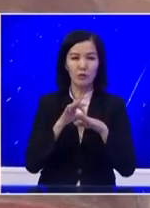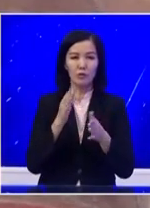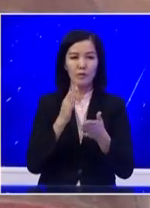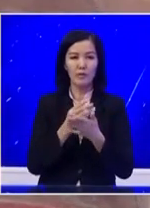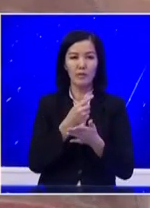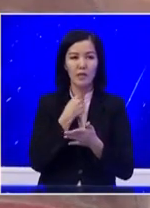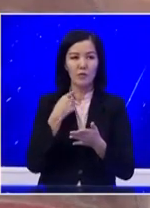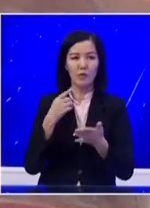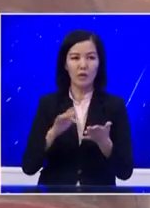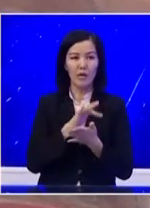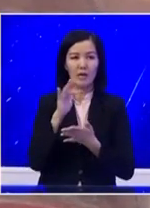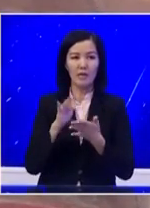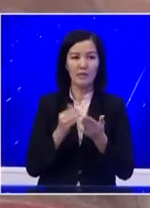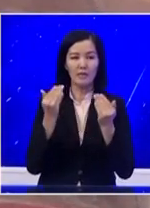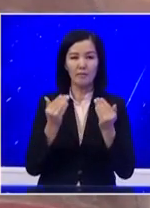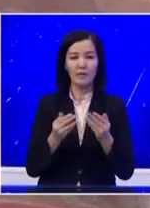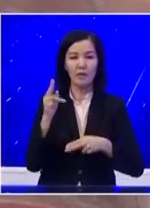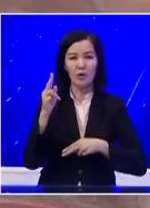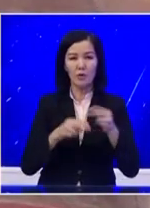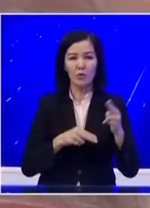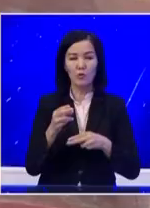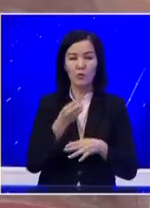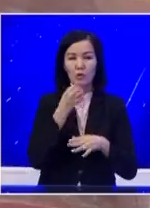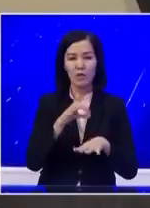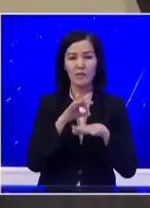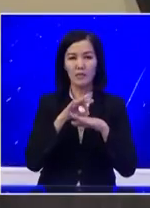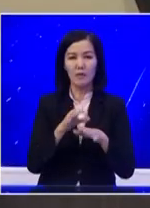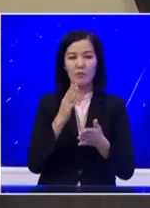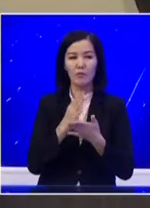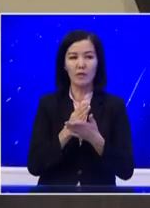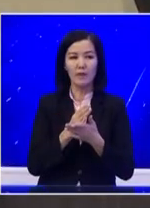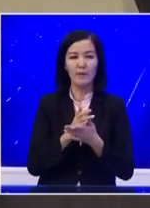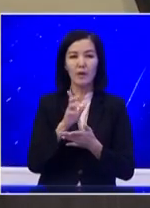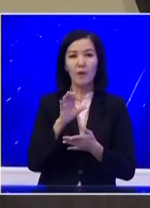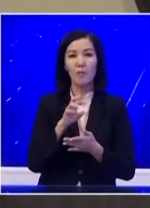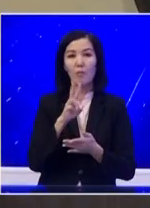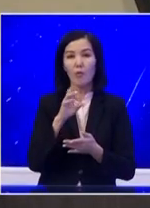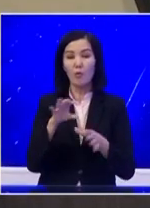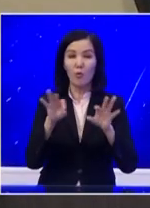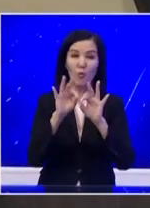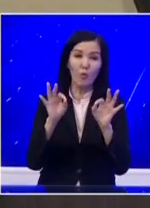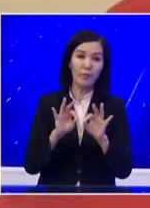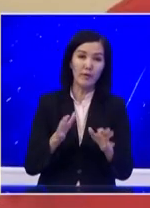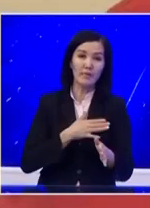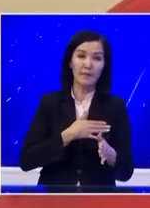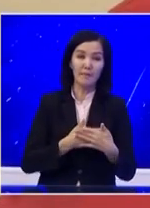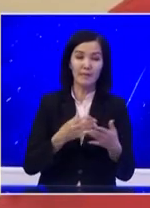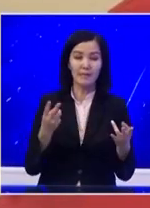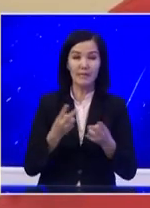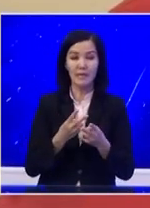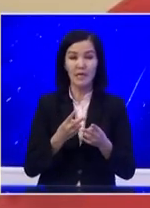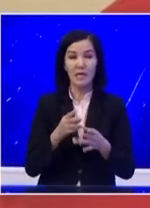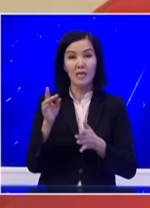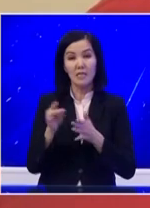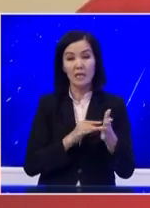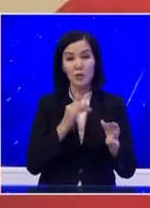Талдықорған қаласында биылғы жылы құрылыс жақсы қарқын алуда. Болмысы пысық, кезгелген адаммен тезіл табысады. Осы